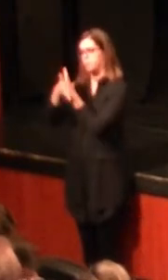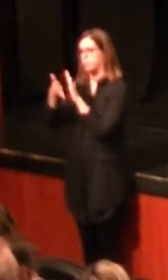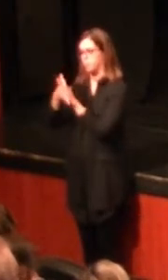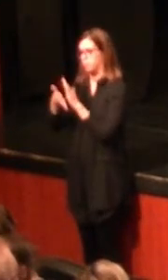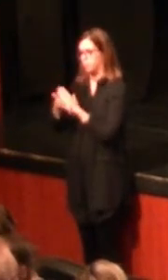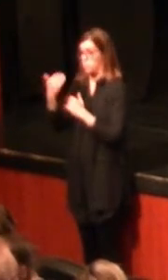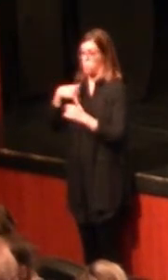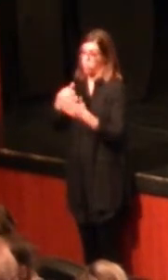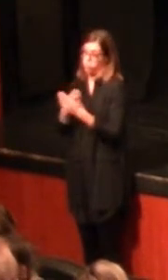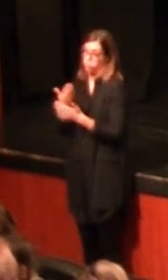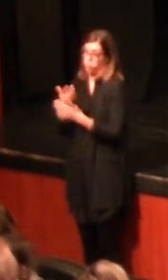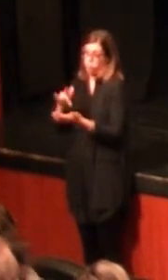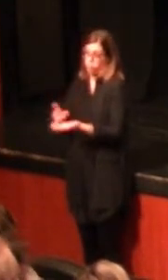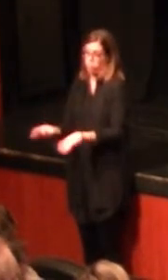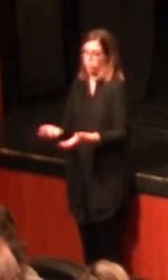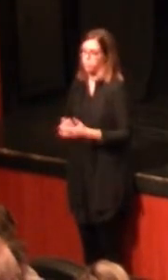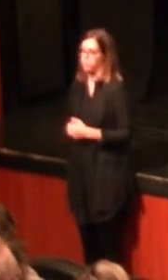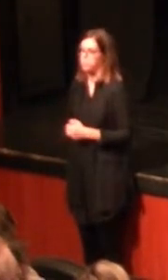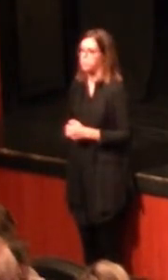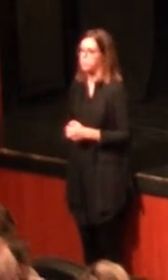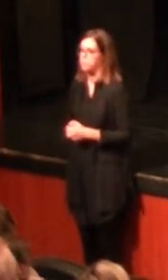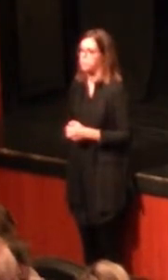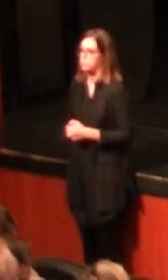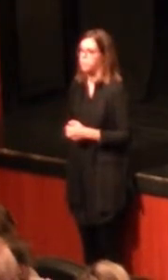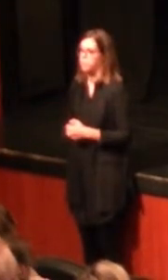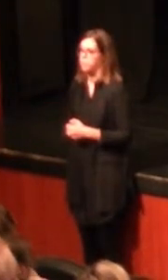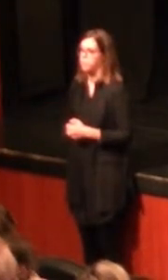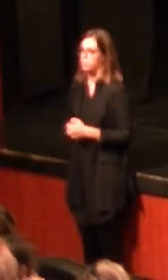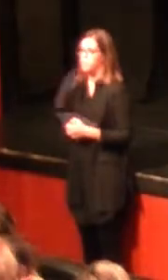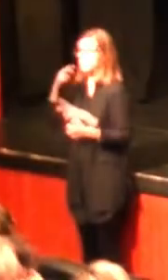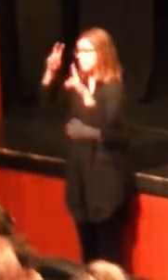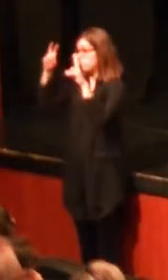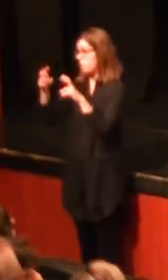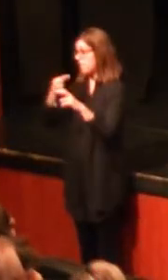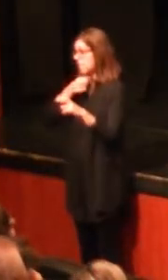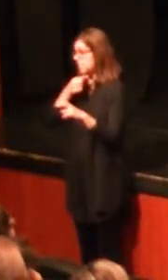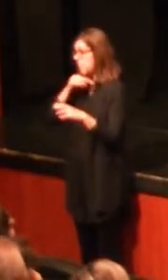ara, doncs perquè em sent que és un bon moment i sempre ha d'haver una primera vegada per totes les coses.